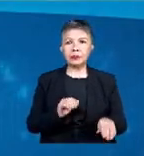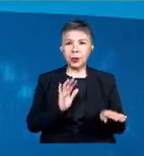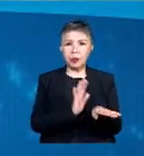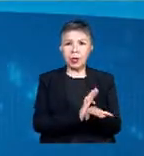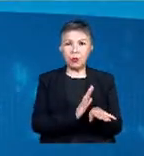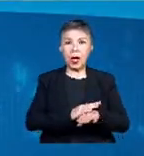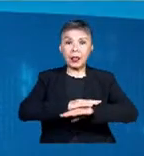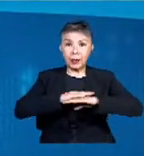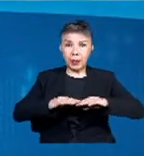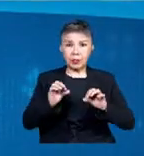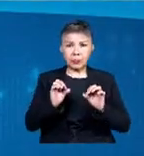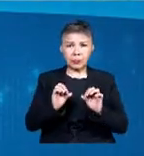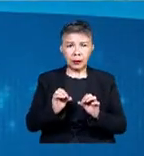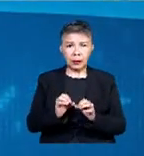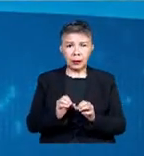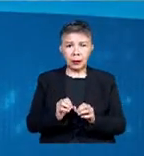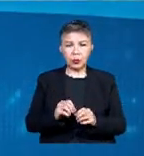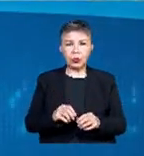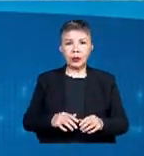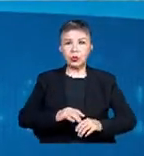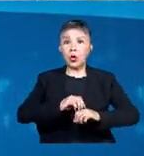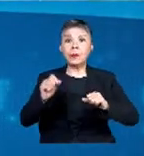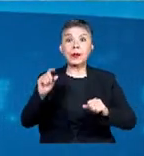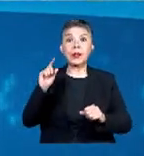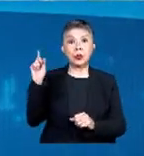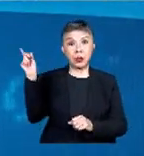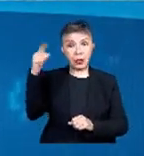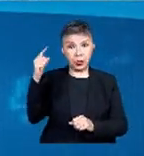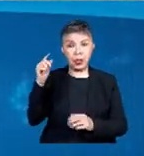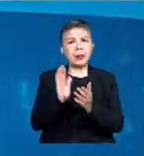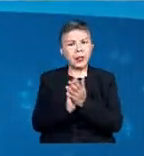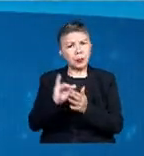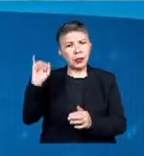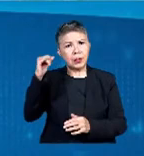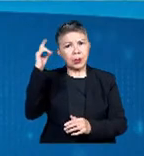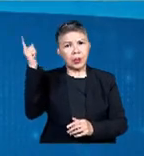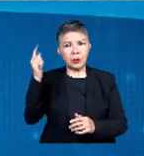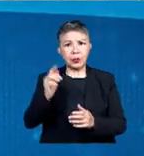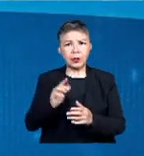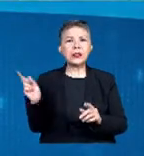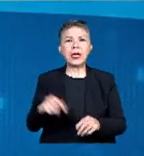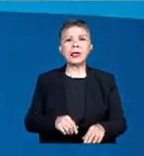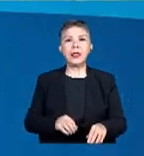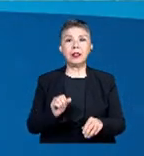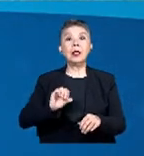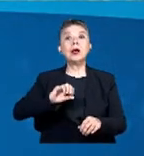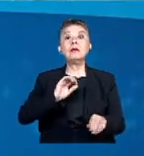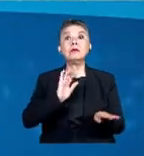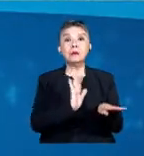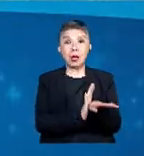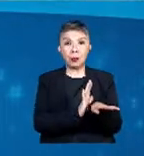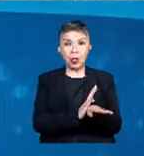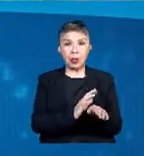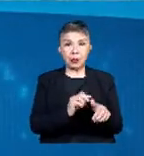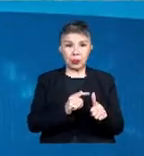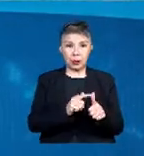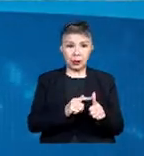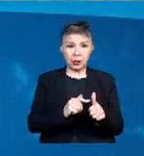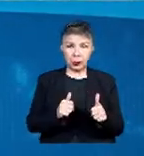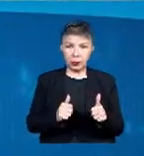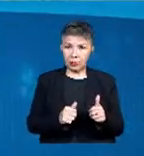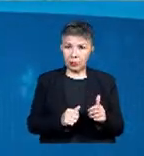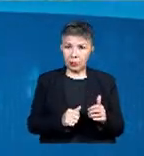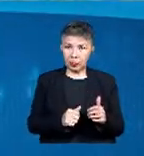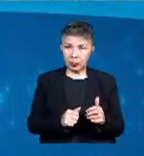nasional, Paralimpik nasional dan internasional itu banyak dari Papua. Seperti arena penyumbang